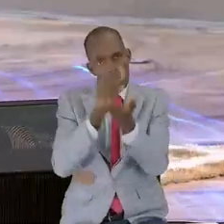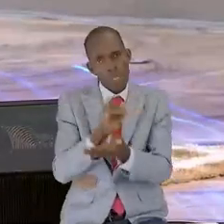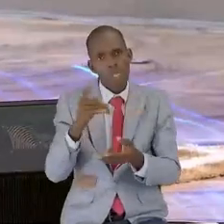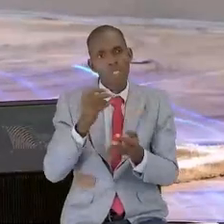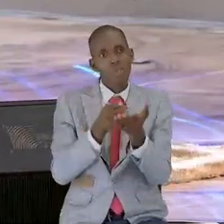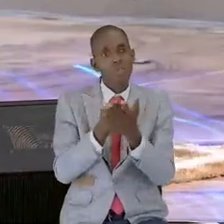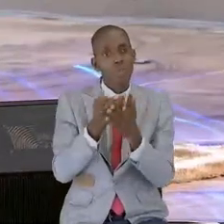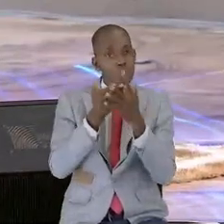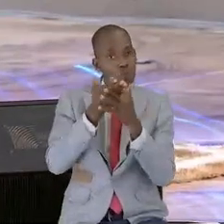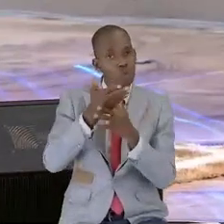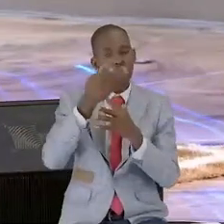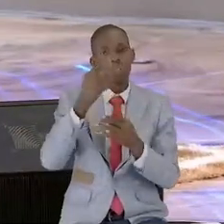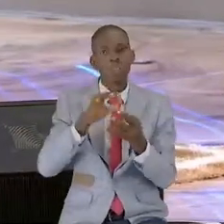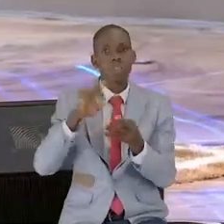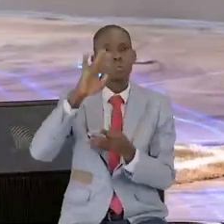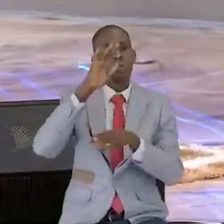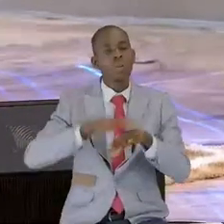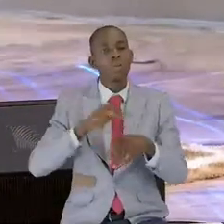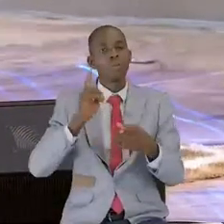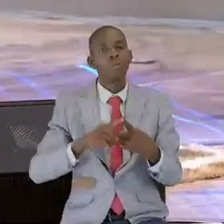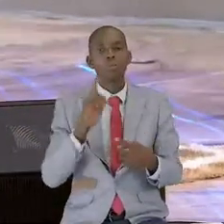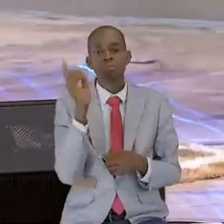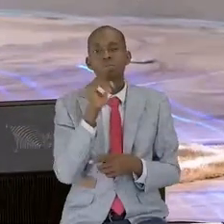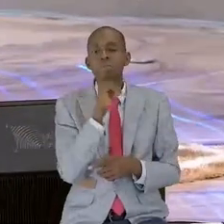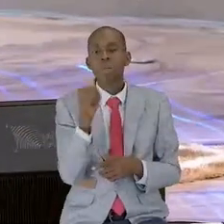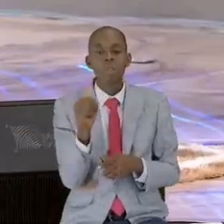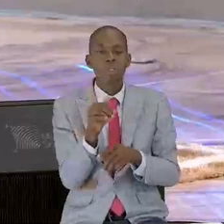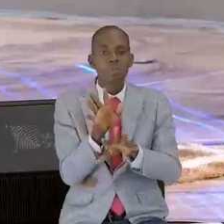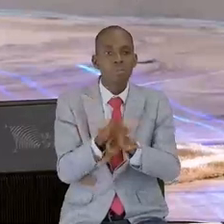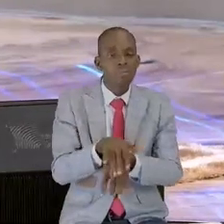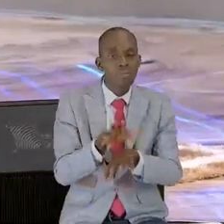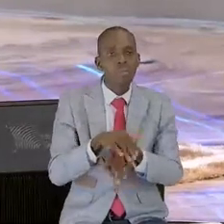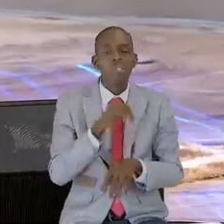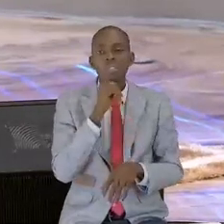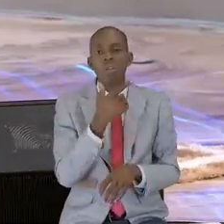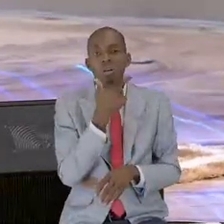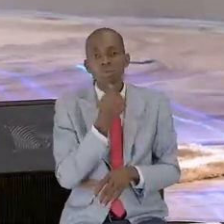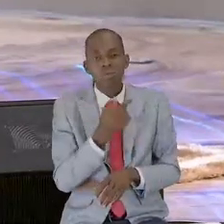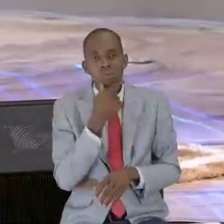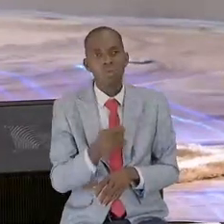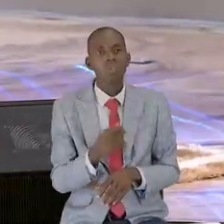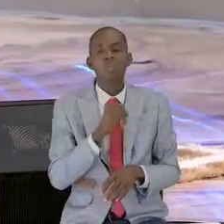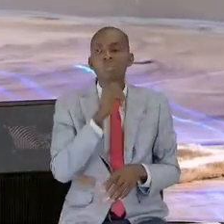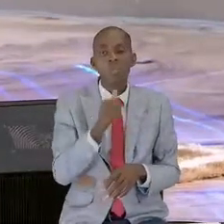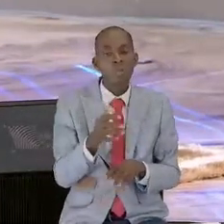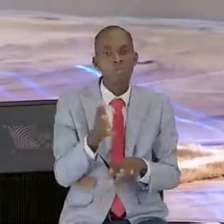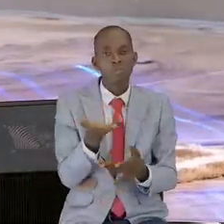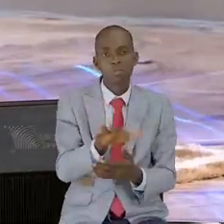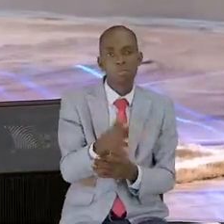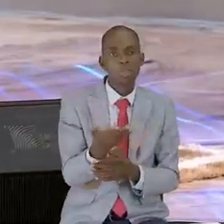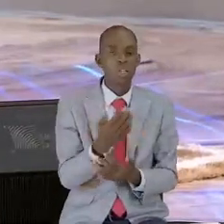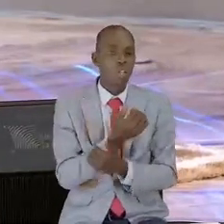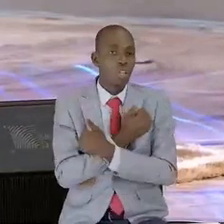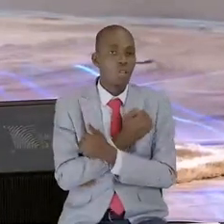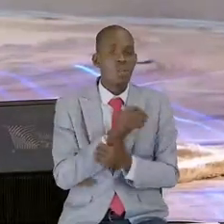avoir un amour fraternel sincère. Un amour non hypocrite.